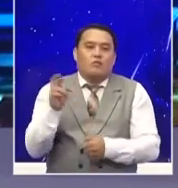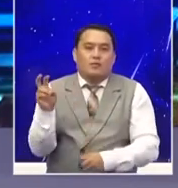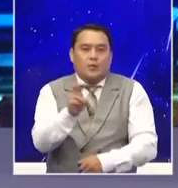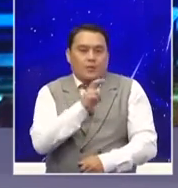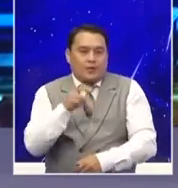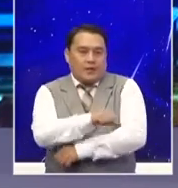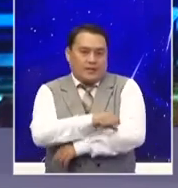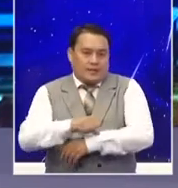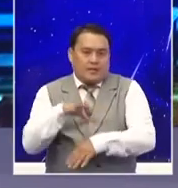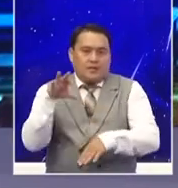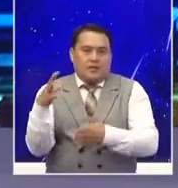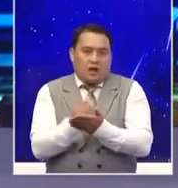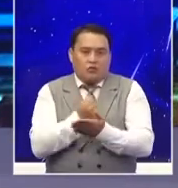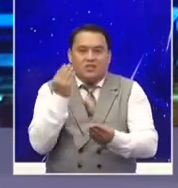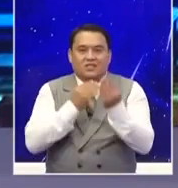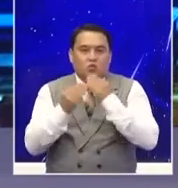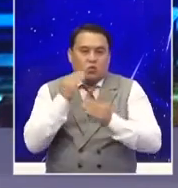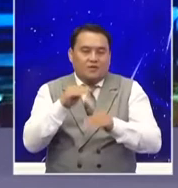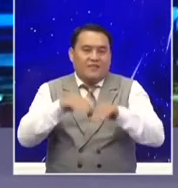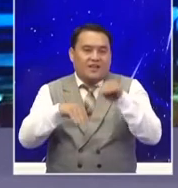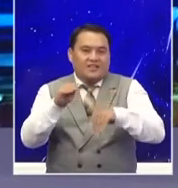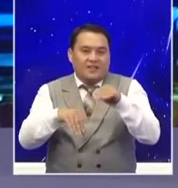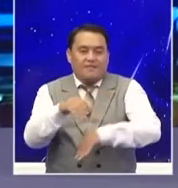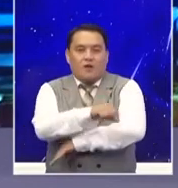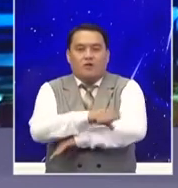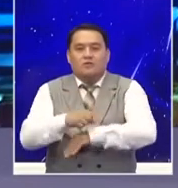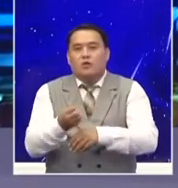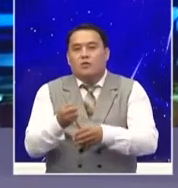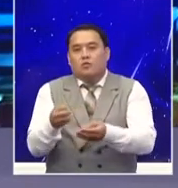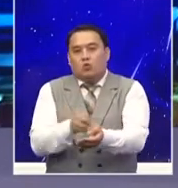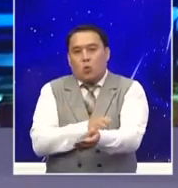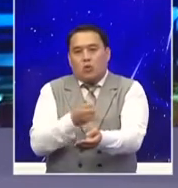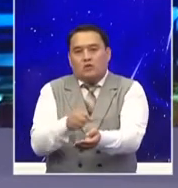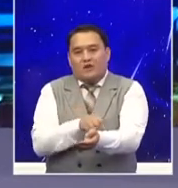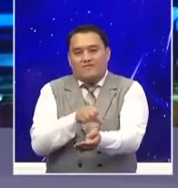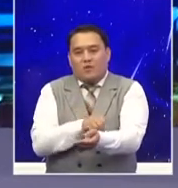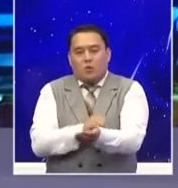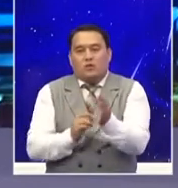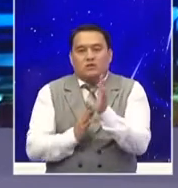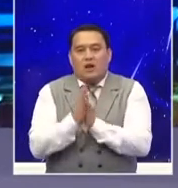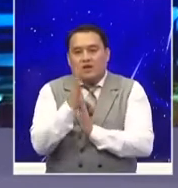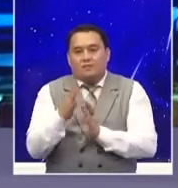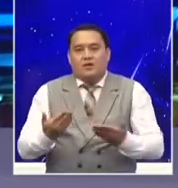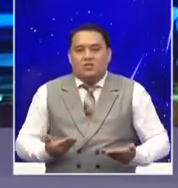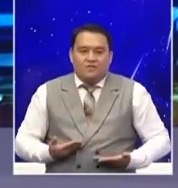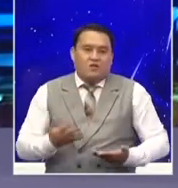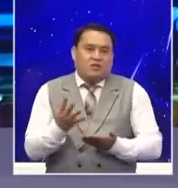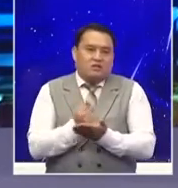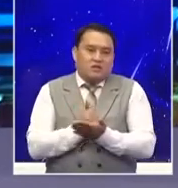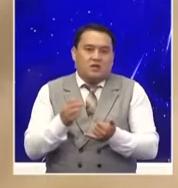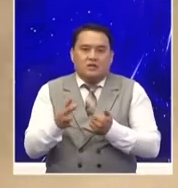на границе были обнаружены искусственно высаженные плантации конопли. Там же находился бассейн для полива и землянка для проживания и